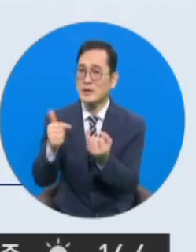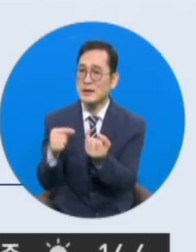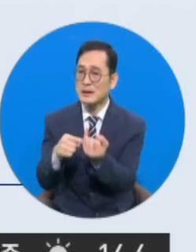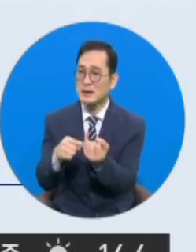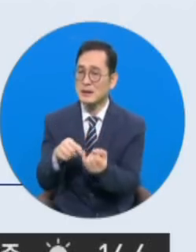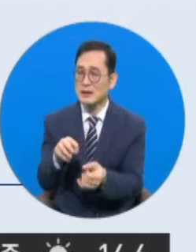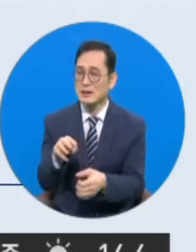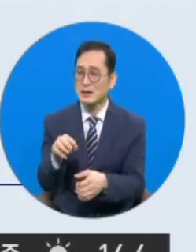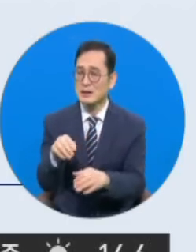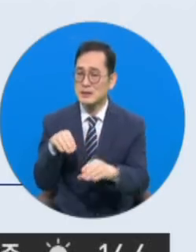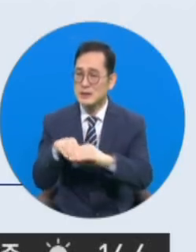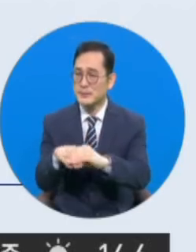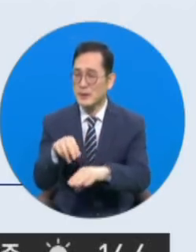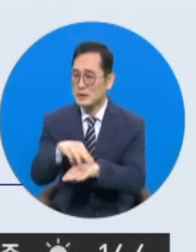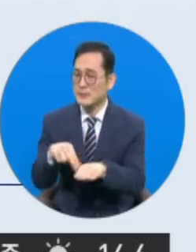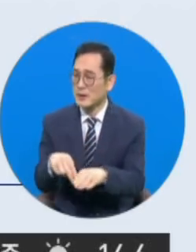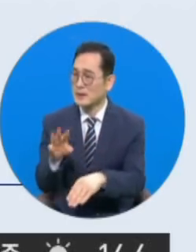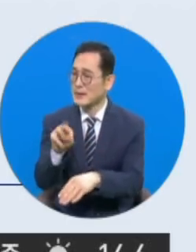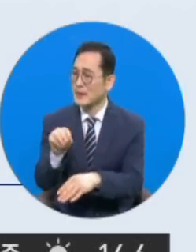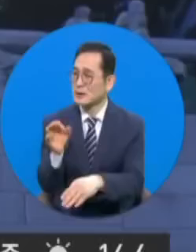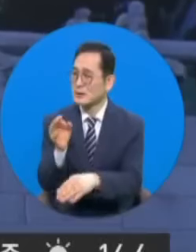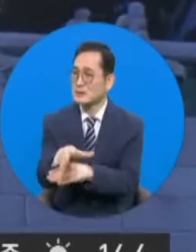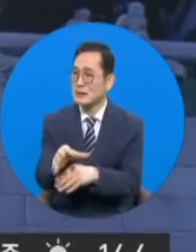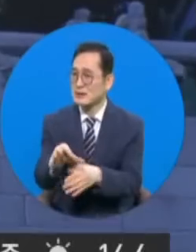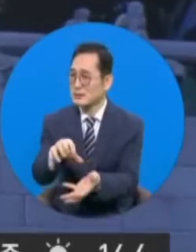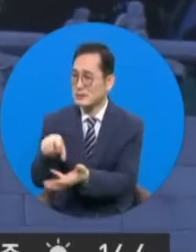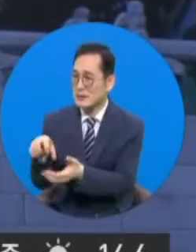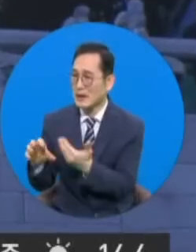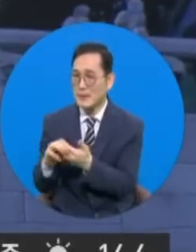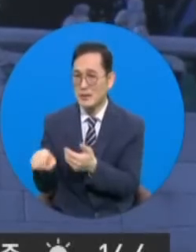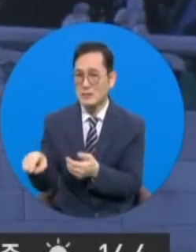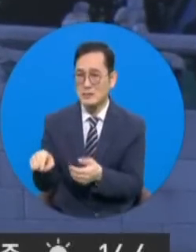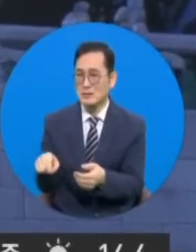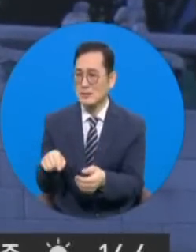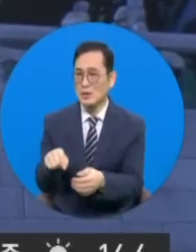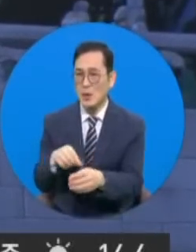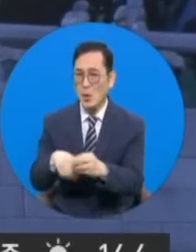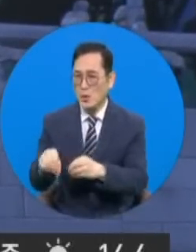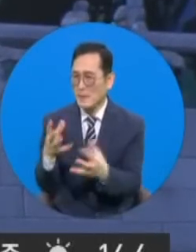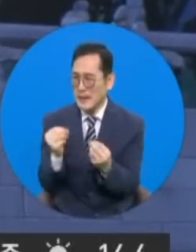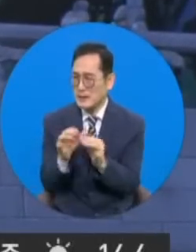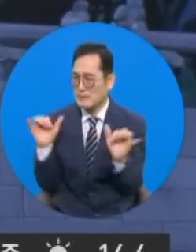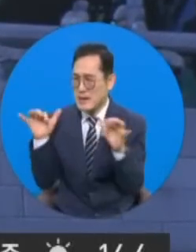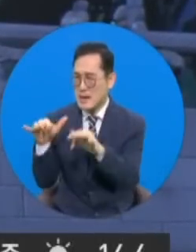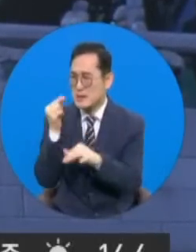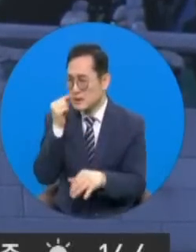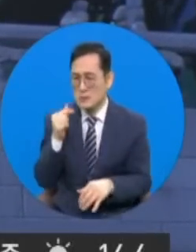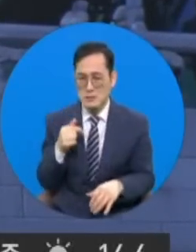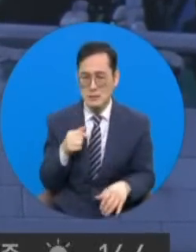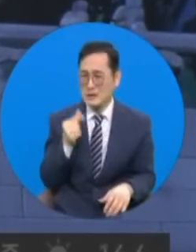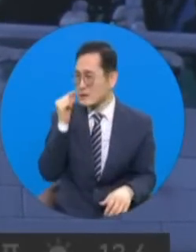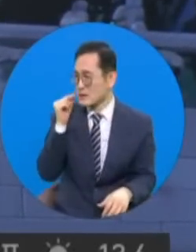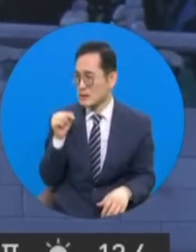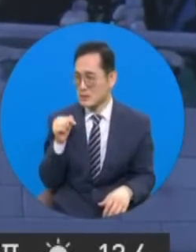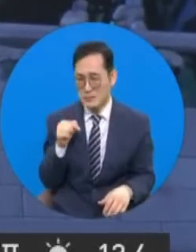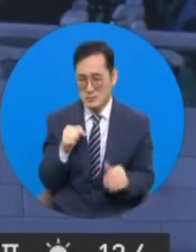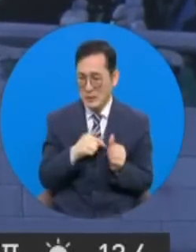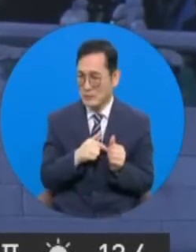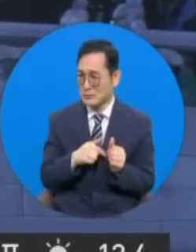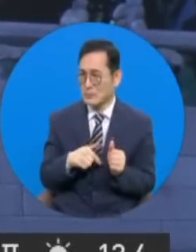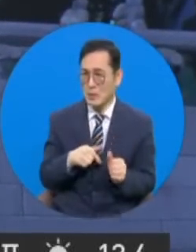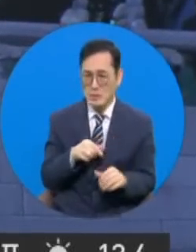했습니다 더 나가서 민주당에선 같은 청년 국회의원인 장경태 최고위원이 검소한 것도